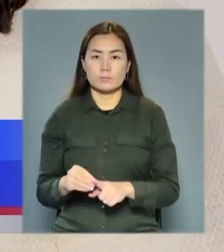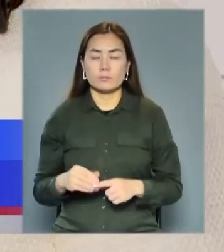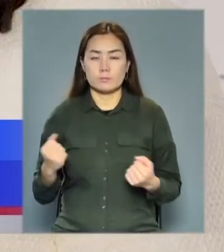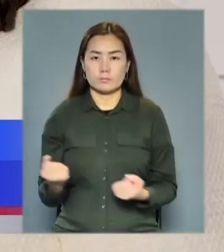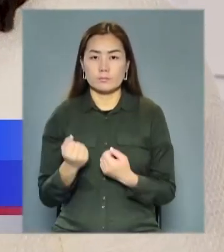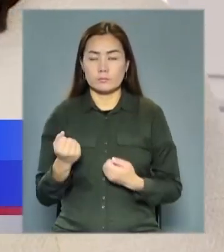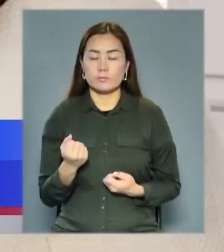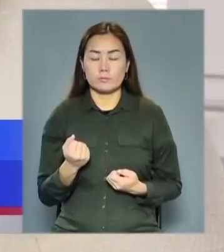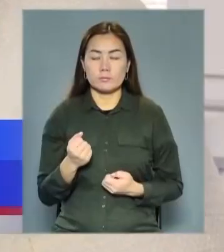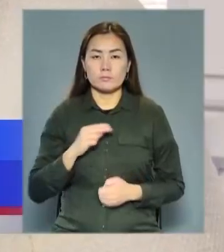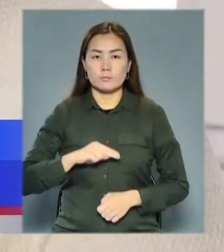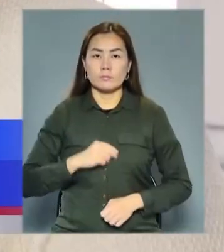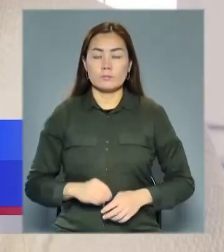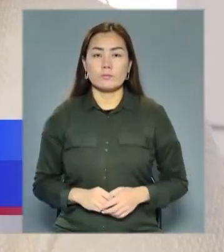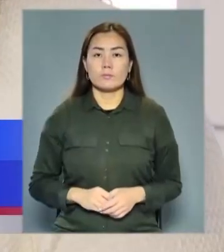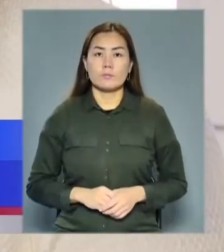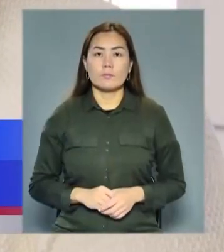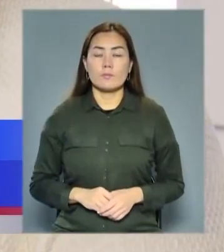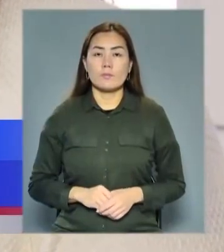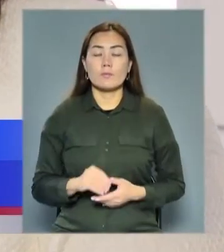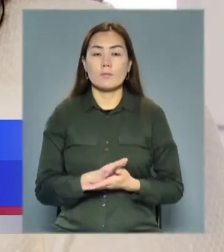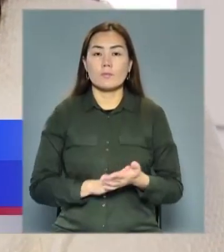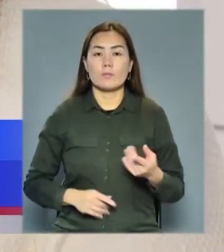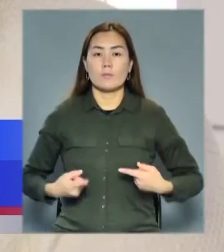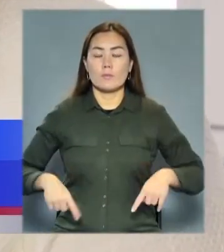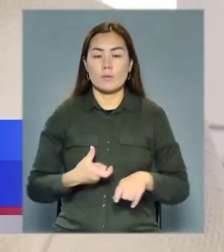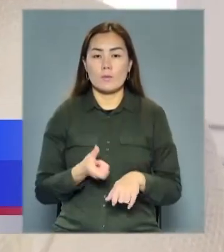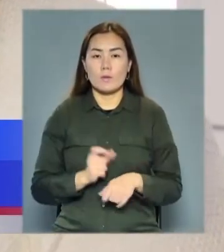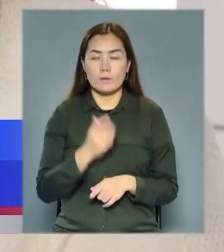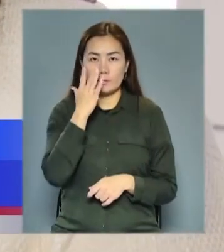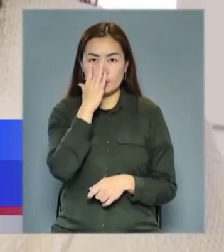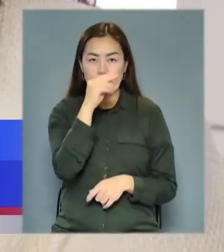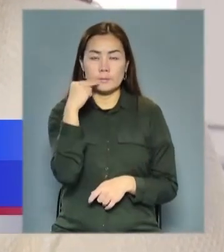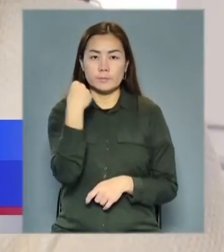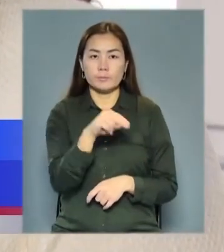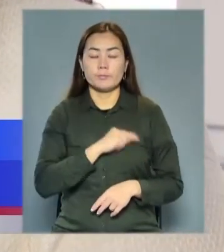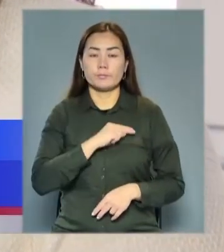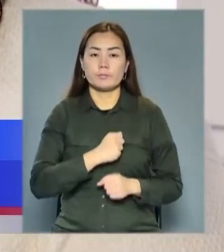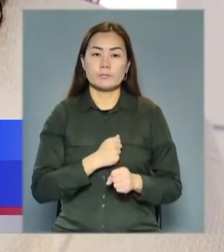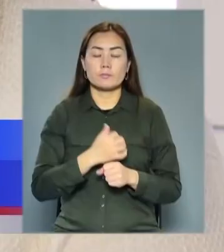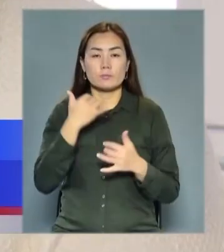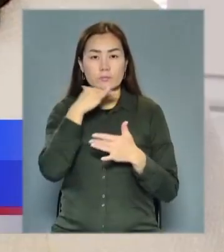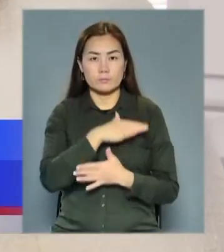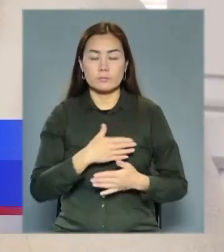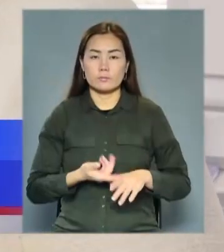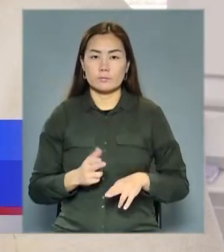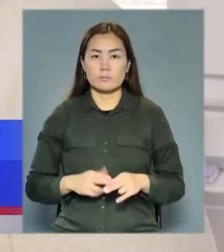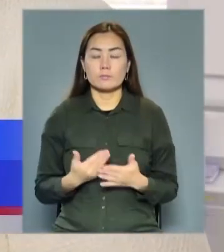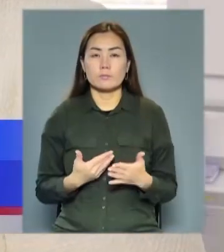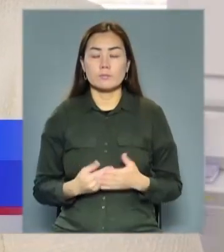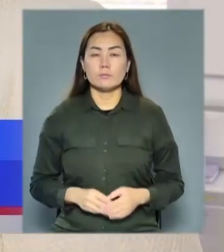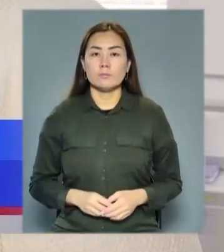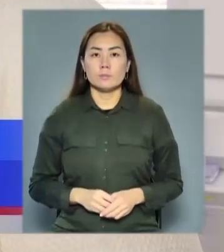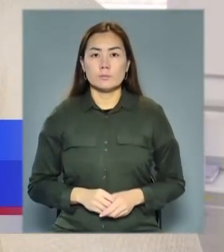қуып келе жатқан ізбасары болып табыламын. Ол кісінің артынан өте қалдырған ғылыми еңбектері өте көп. Әсіресе